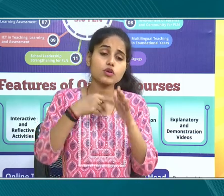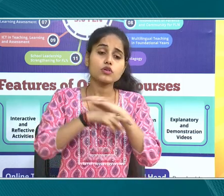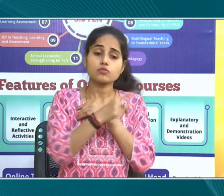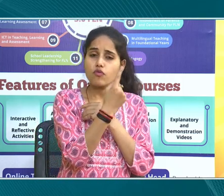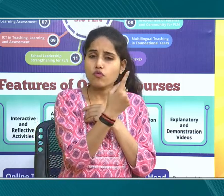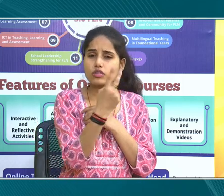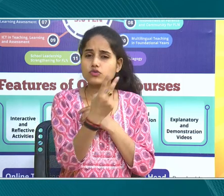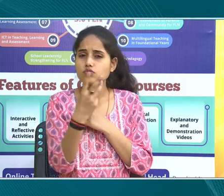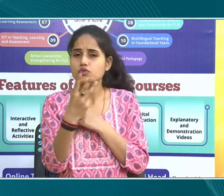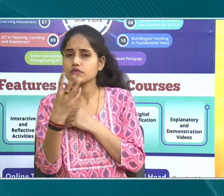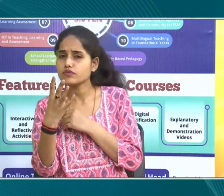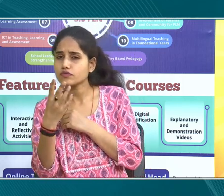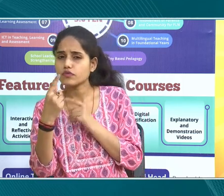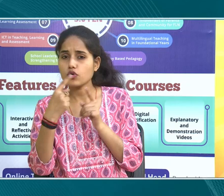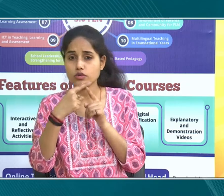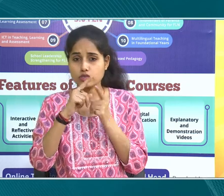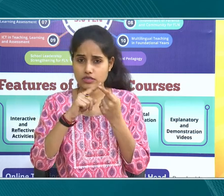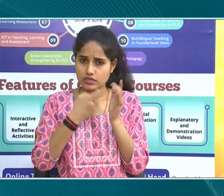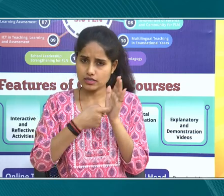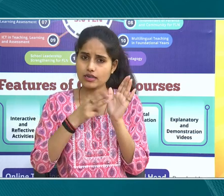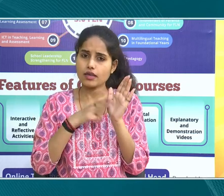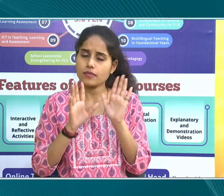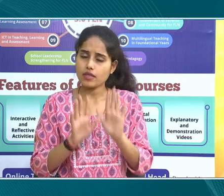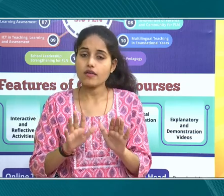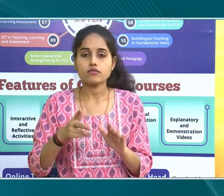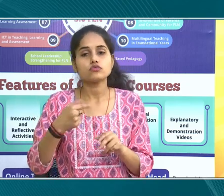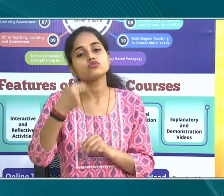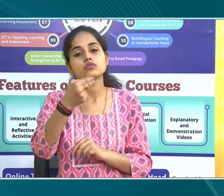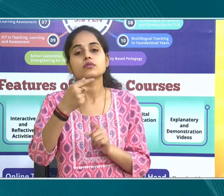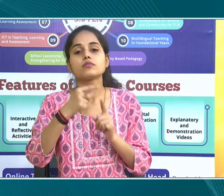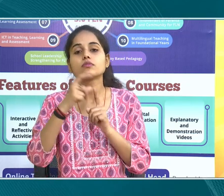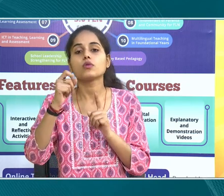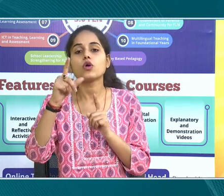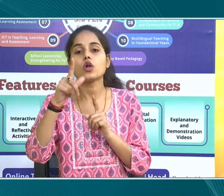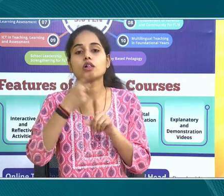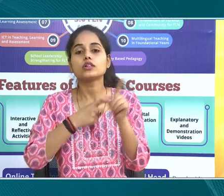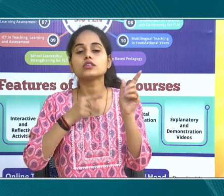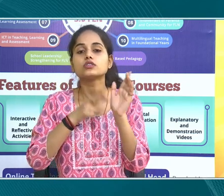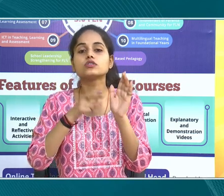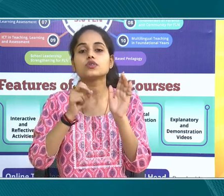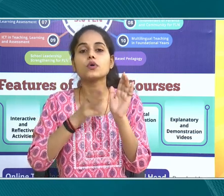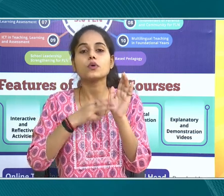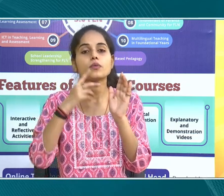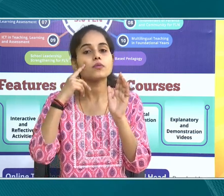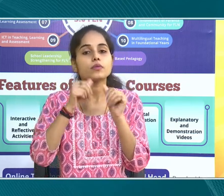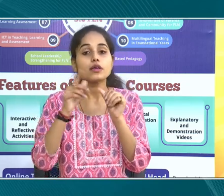जा सकती है लेकिन अगर मैं ये कहूं इन पॉलिनॉमियल्स में से बाय नॉमिनल